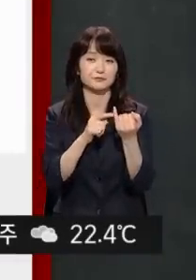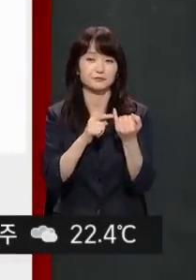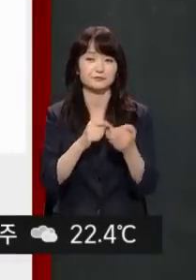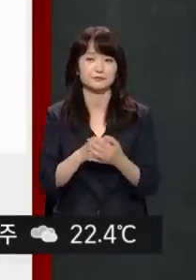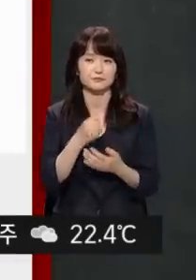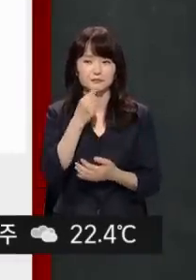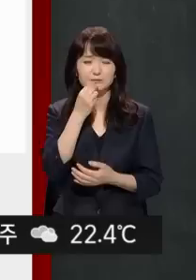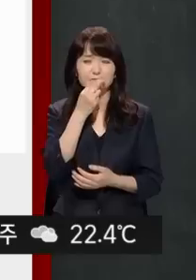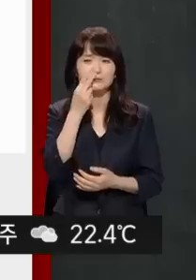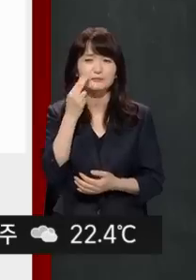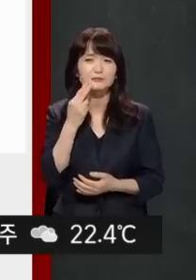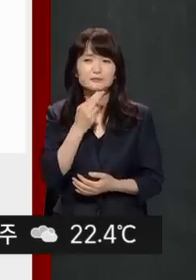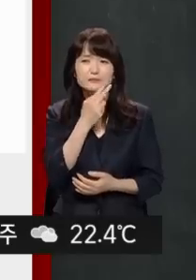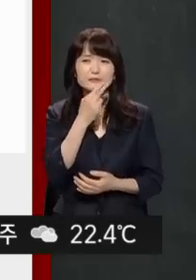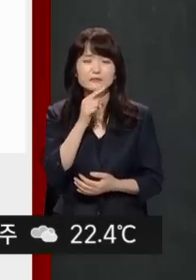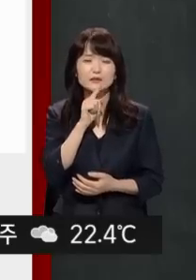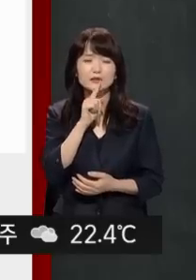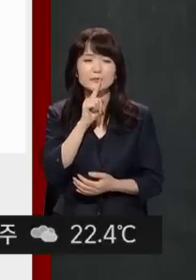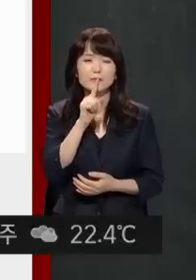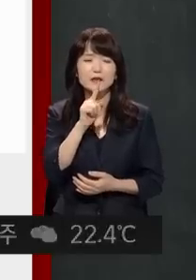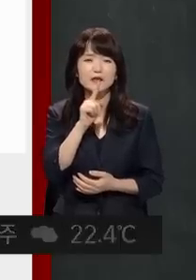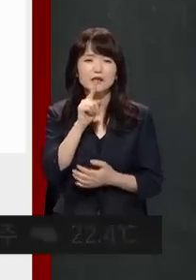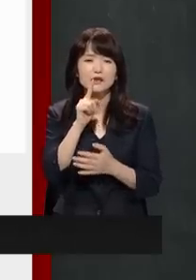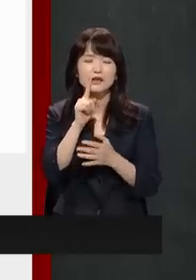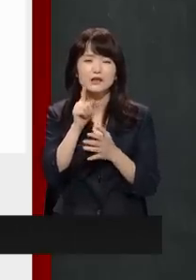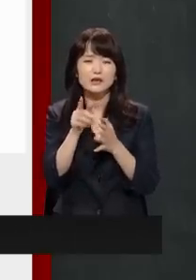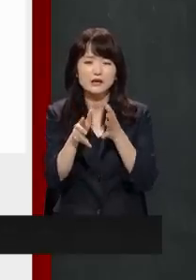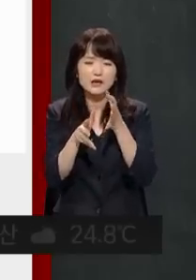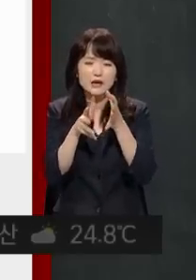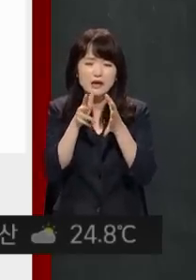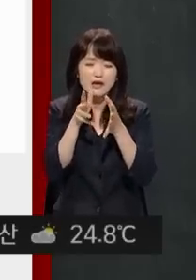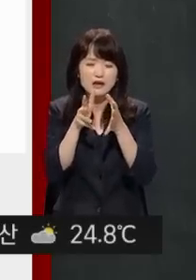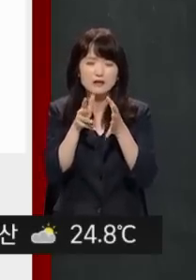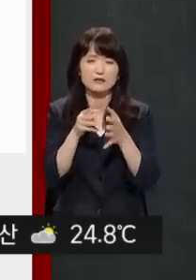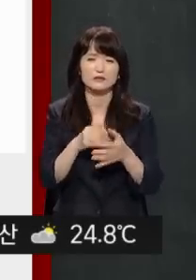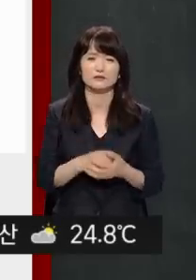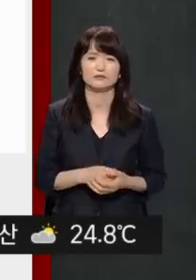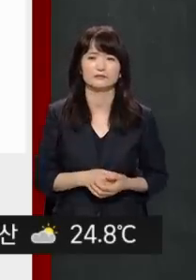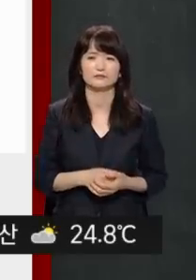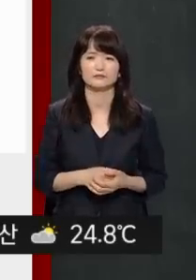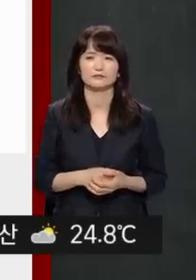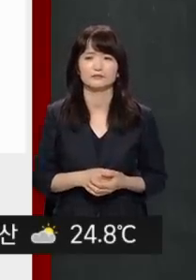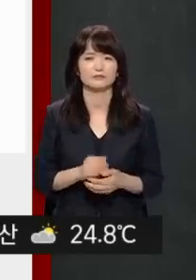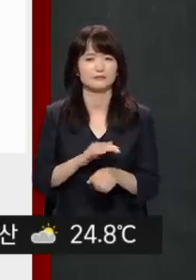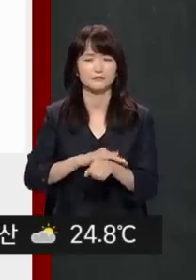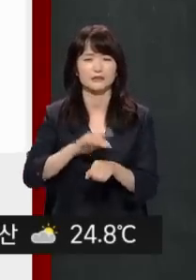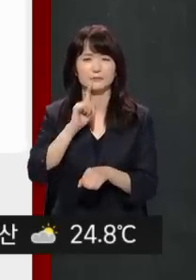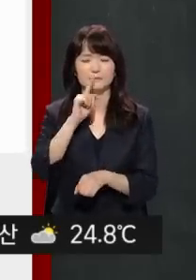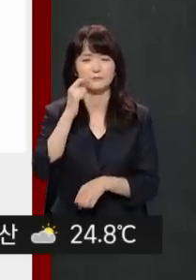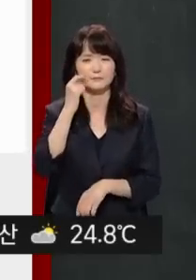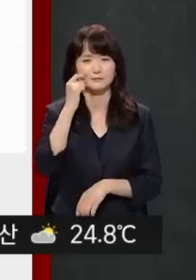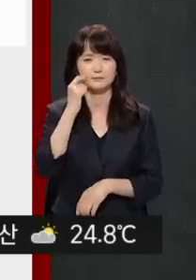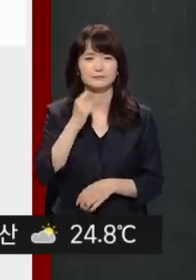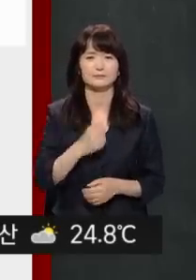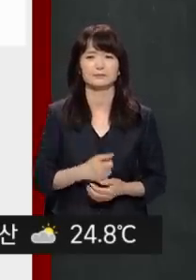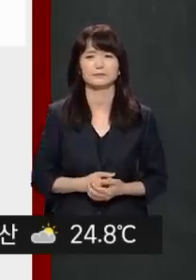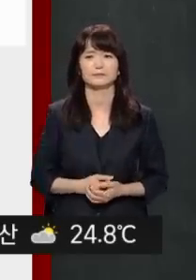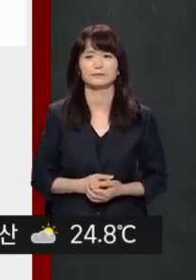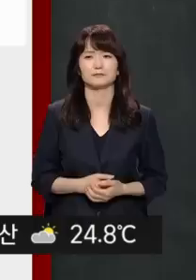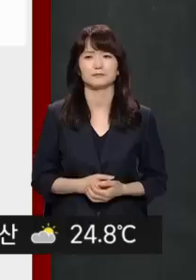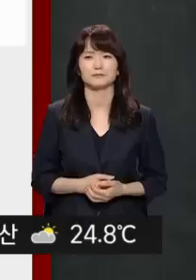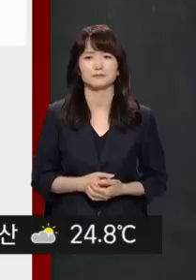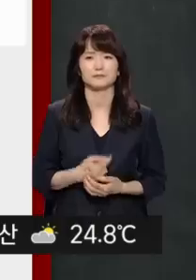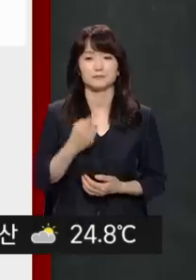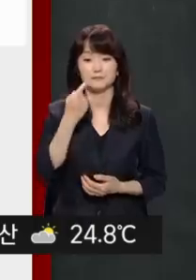관통사고 입었고 발음도 해서 말을 할 때 뭐 좌관 뭐 제대로 말을 할 수 없는 그런 상태고 또